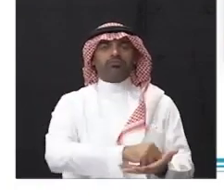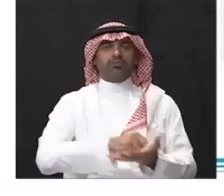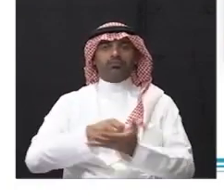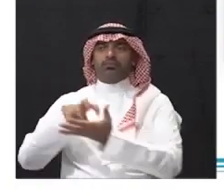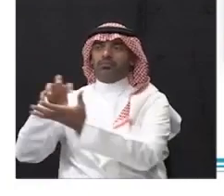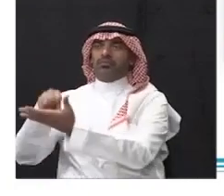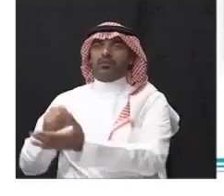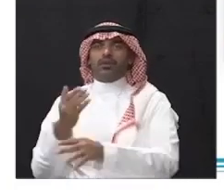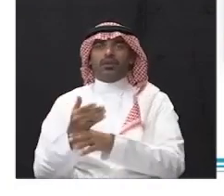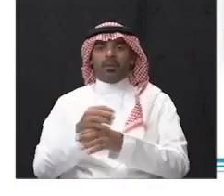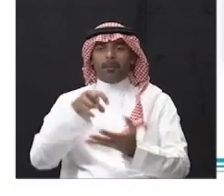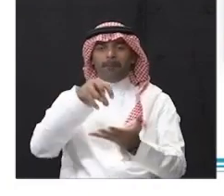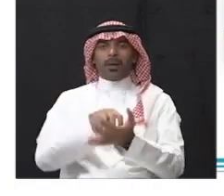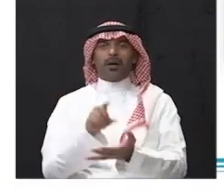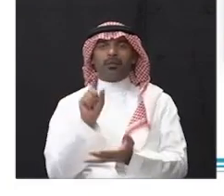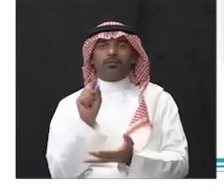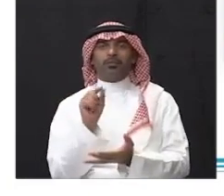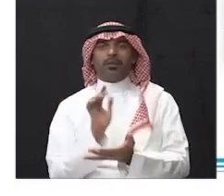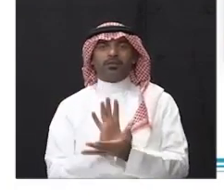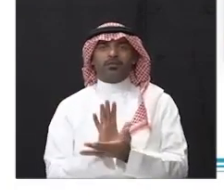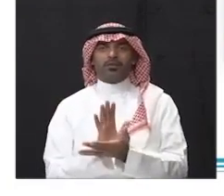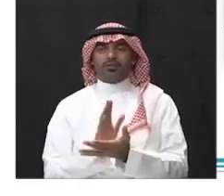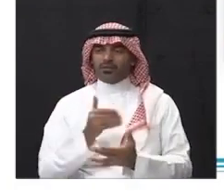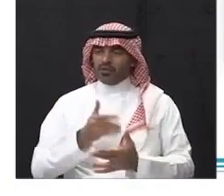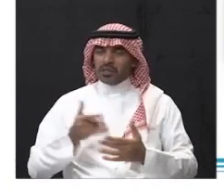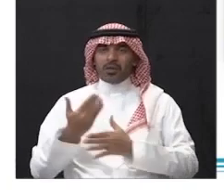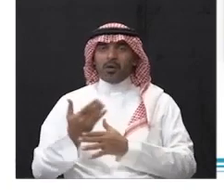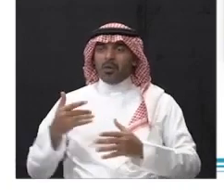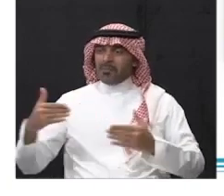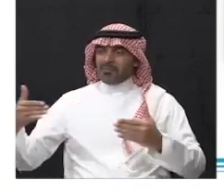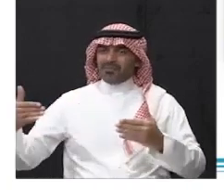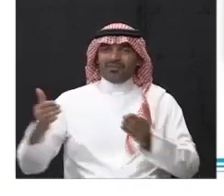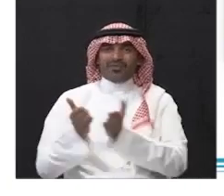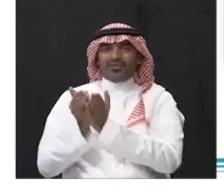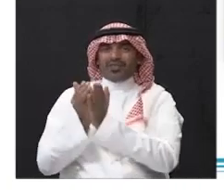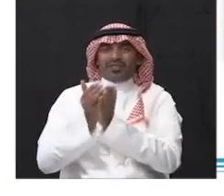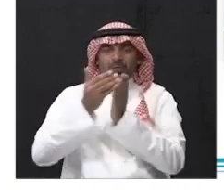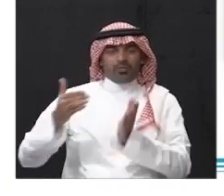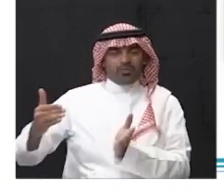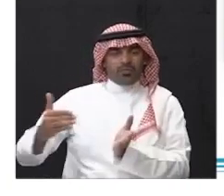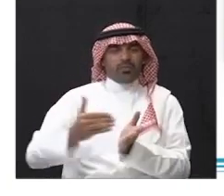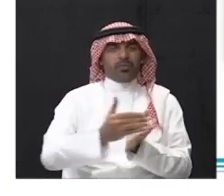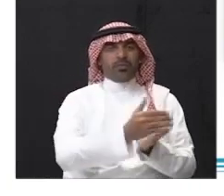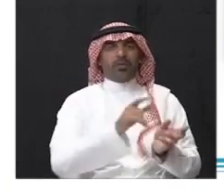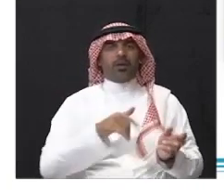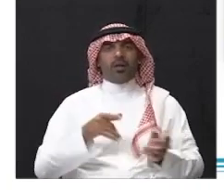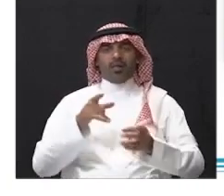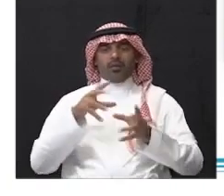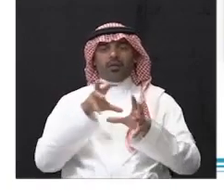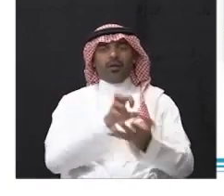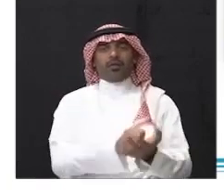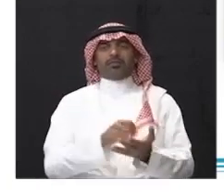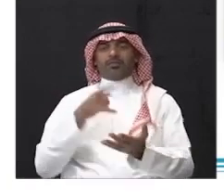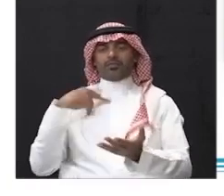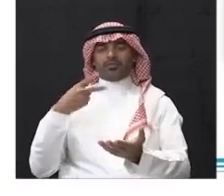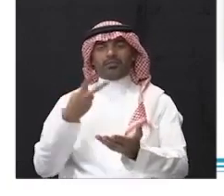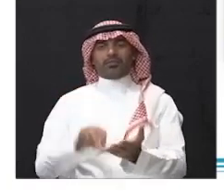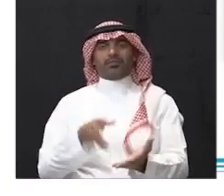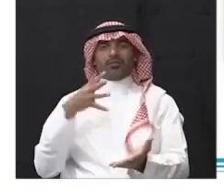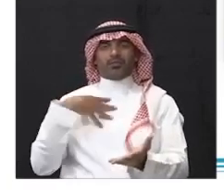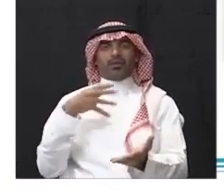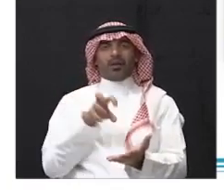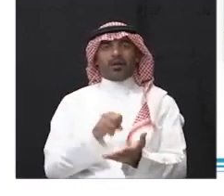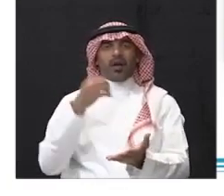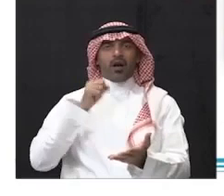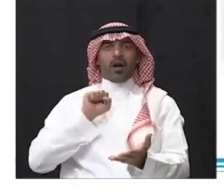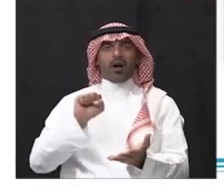آنذاك، وتأمين الطرق التجارية وتوفير الخدمات اللازمة للسفن وحماية الخطوط